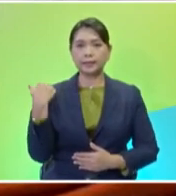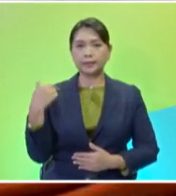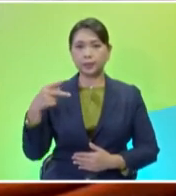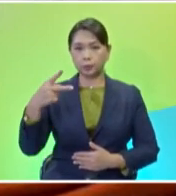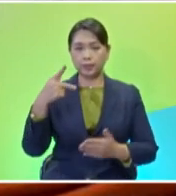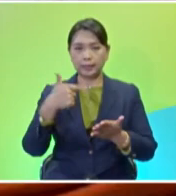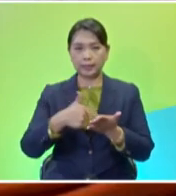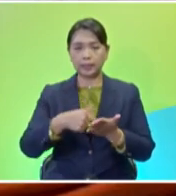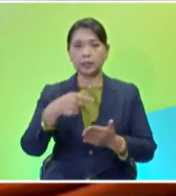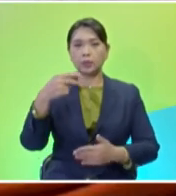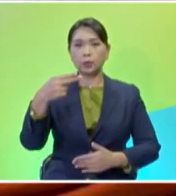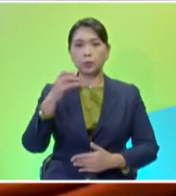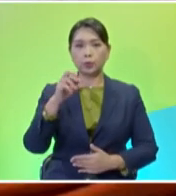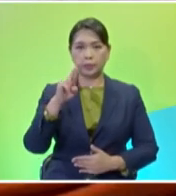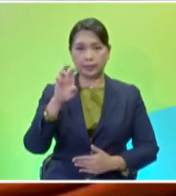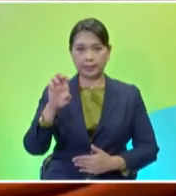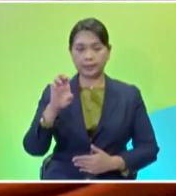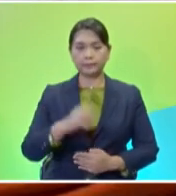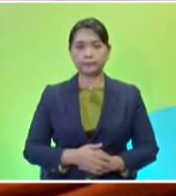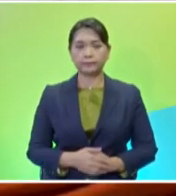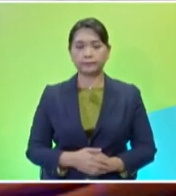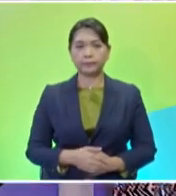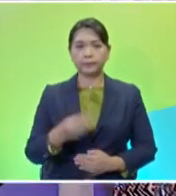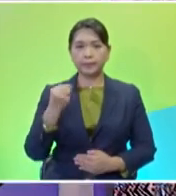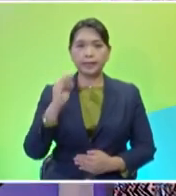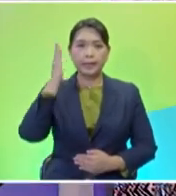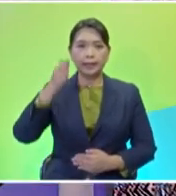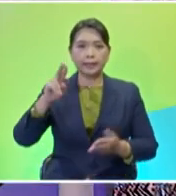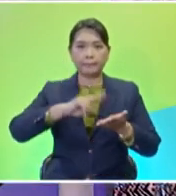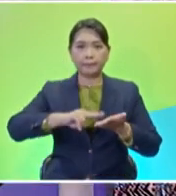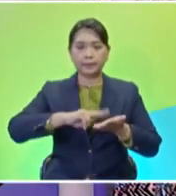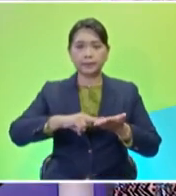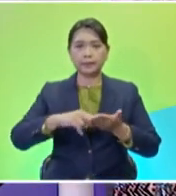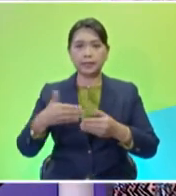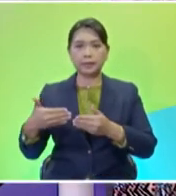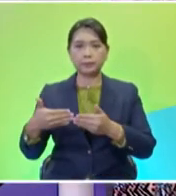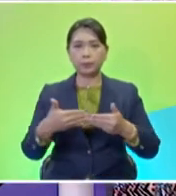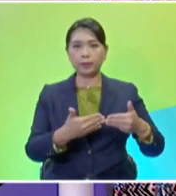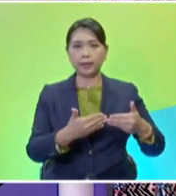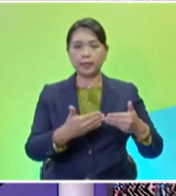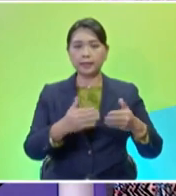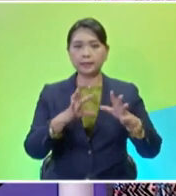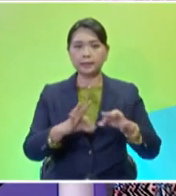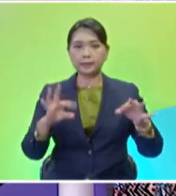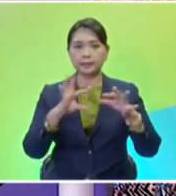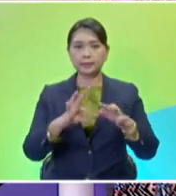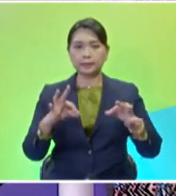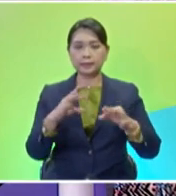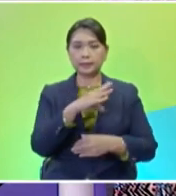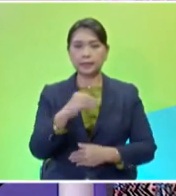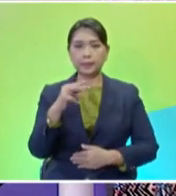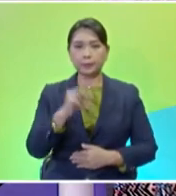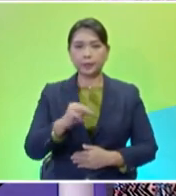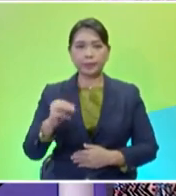murid-murid akan diminta membaca sambungan cerita bahu membahu Prabu petrusnya murid-murid